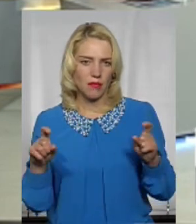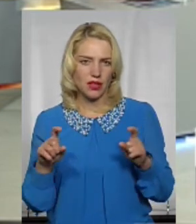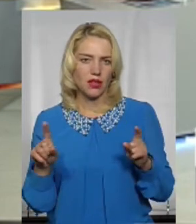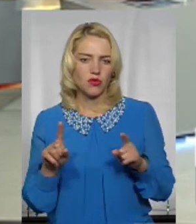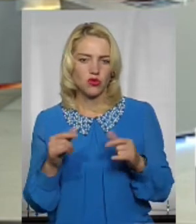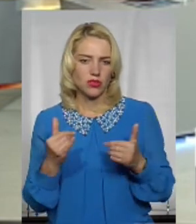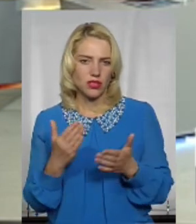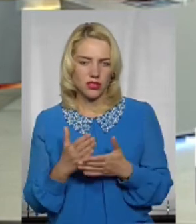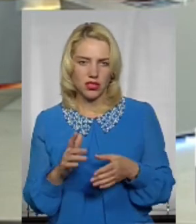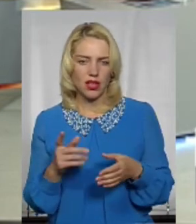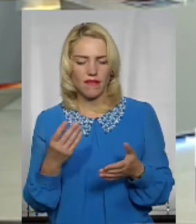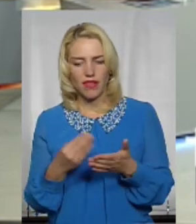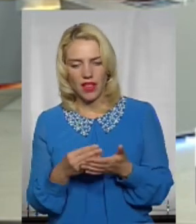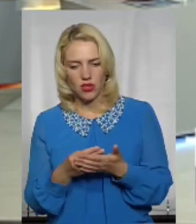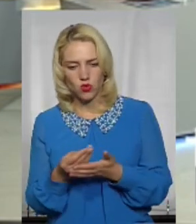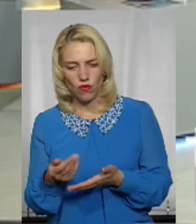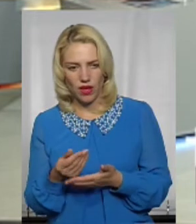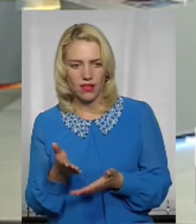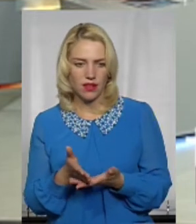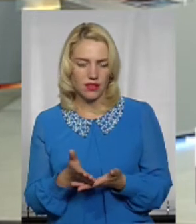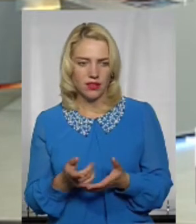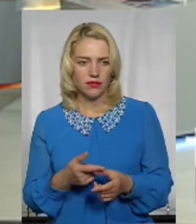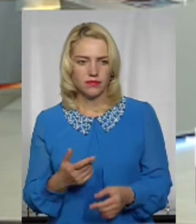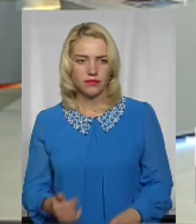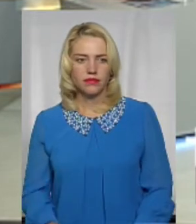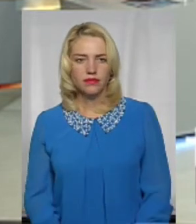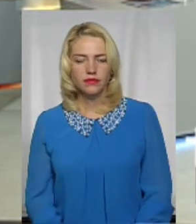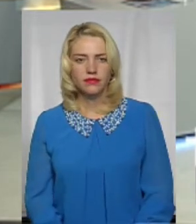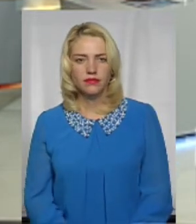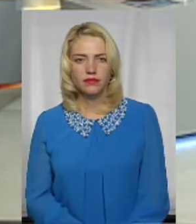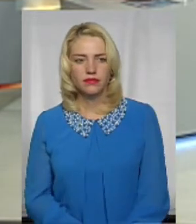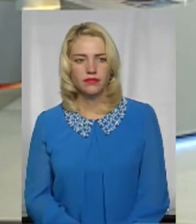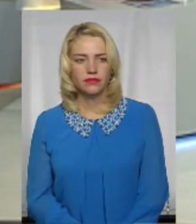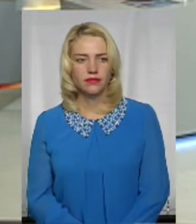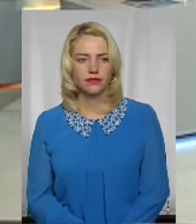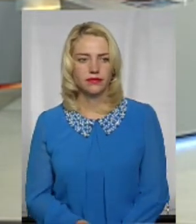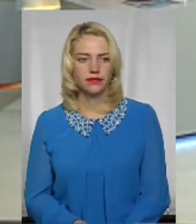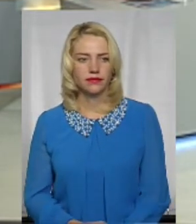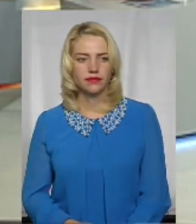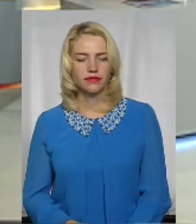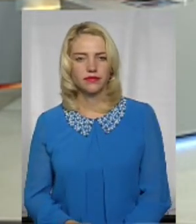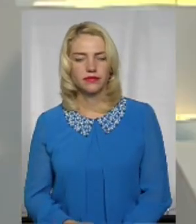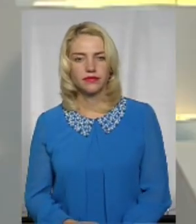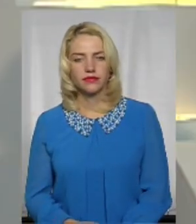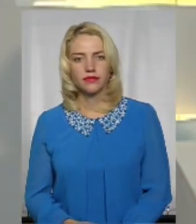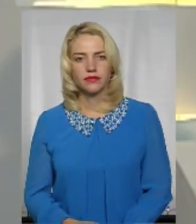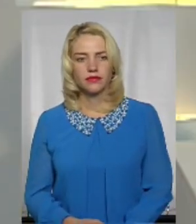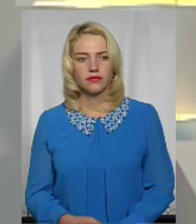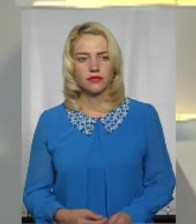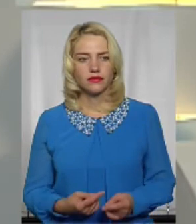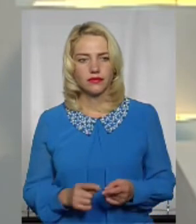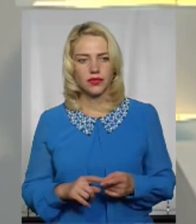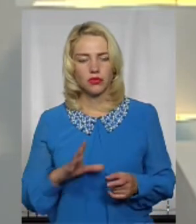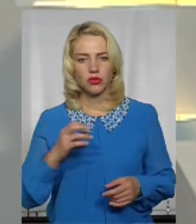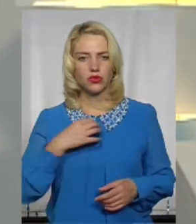є якісь фінансування чи... Це дякуємо за питання. Так, дуже також це було